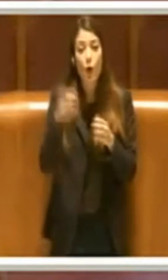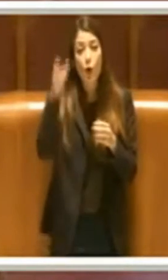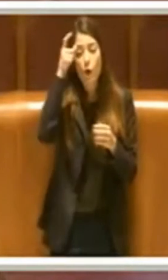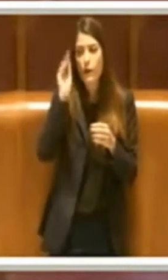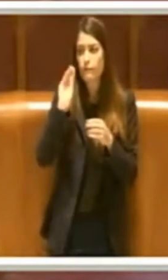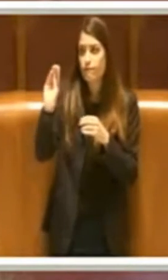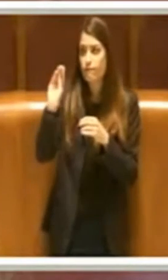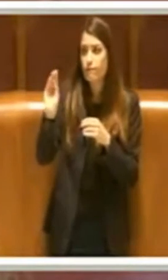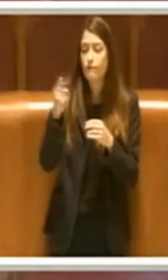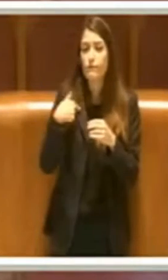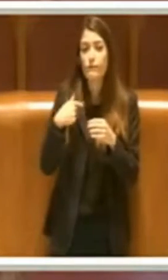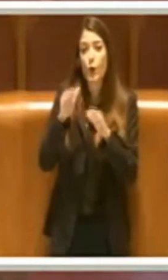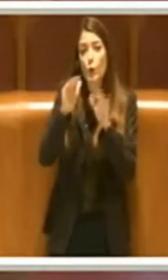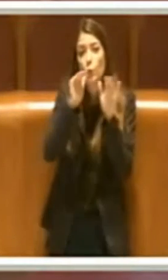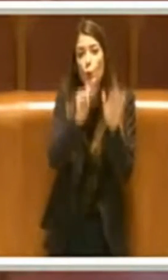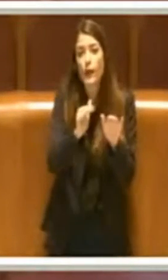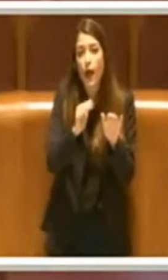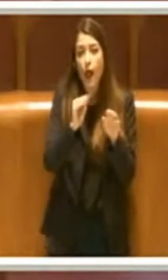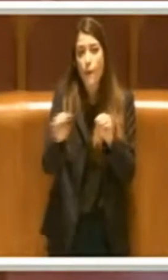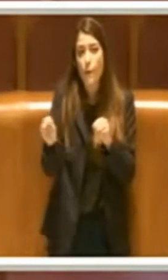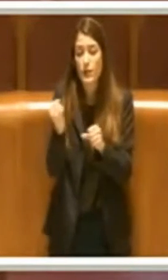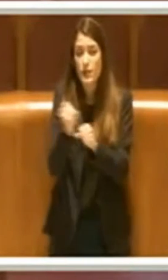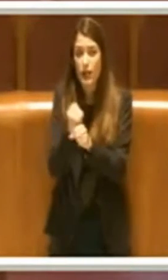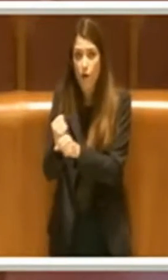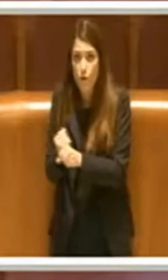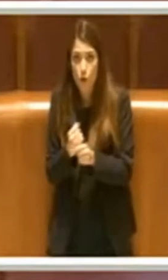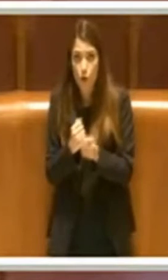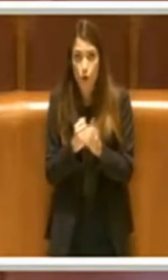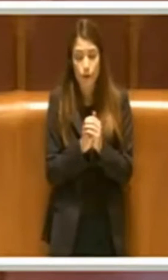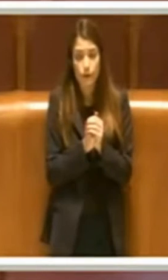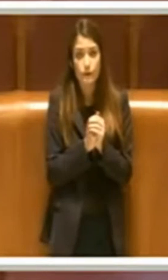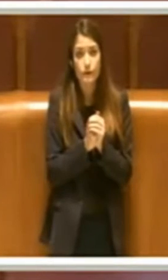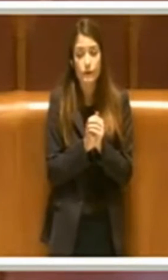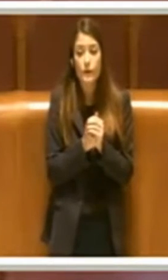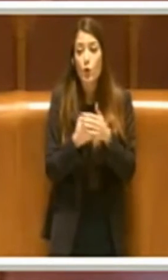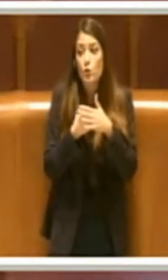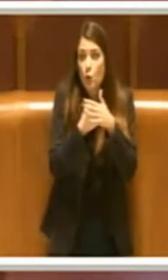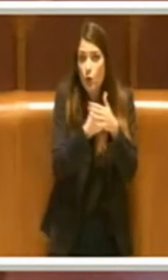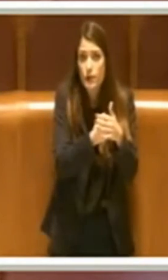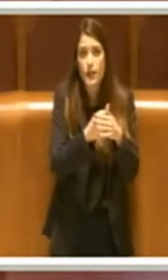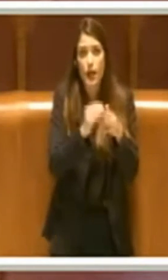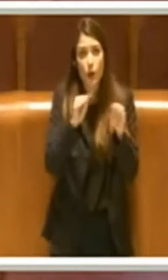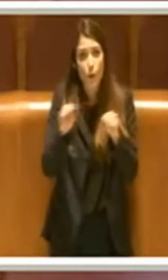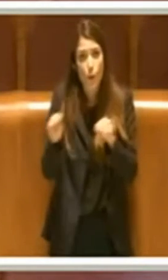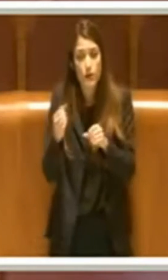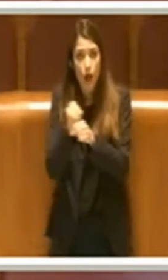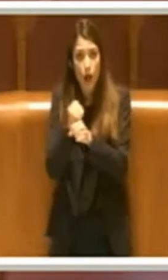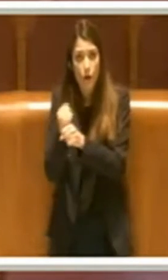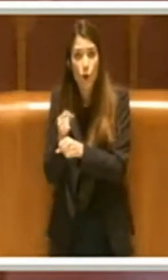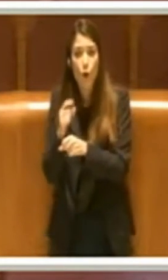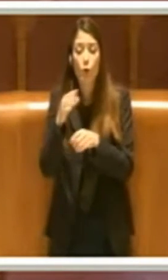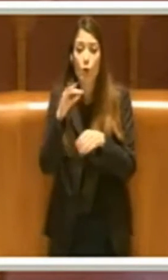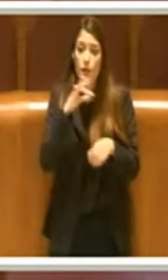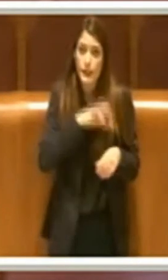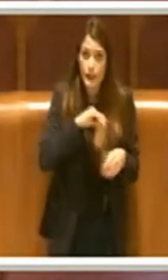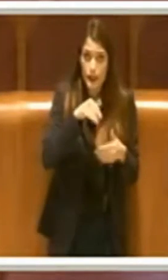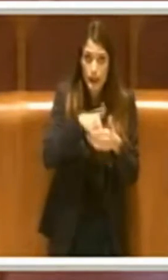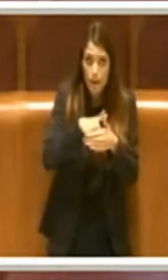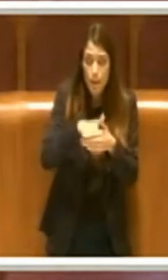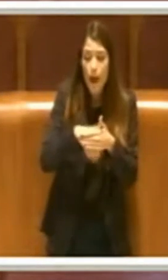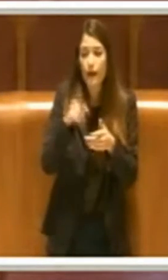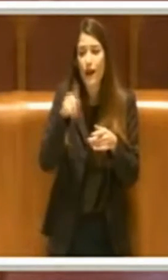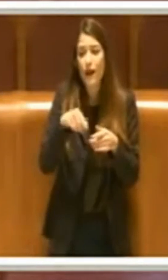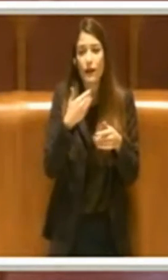che tutelano i posti di lavoro, un sostegno dei posti di lavoro e degli stipendi anche attraverso una cassa